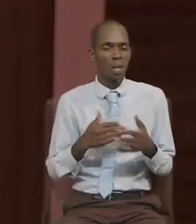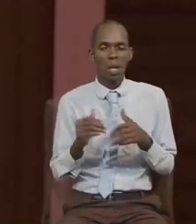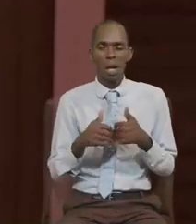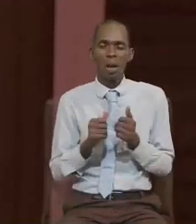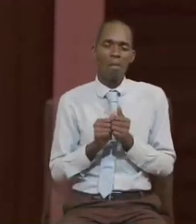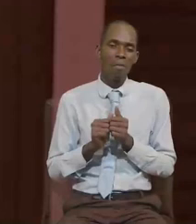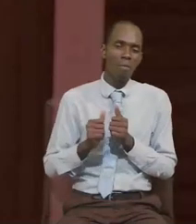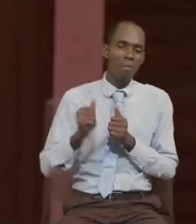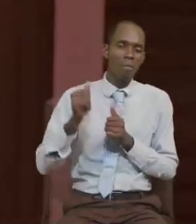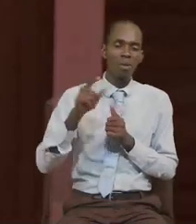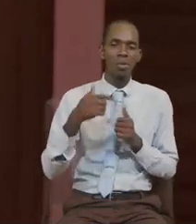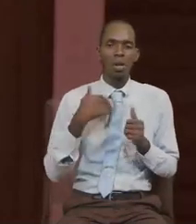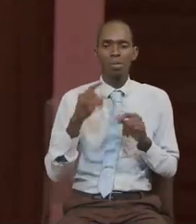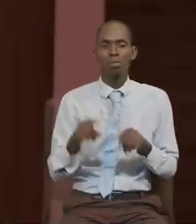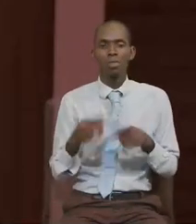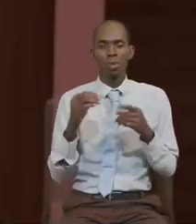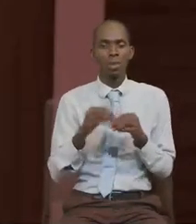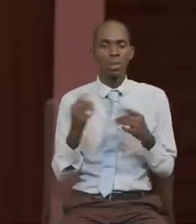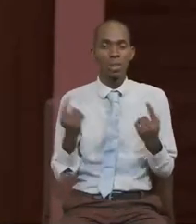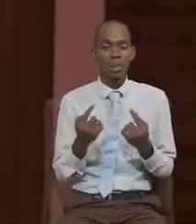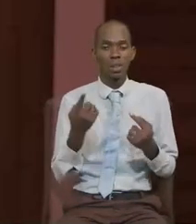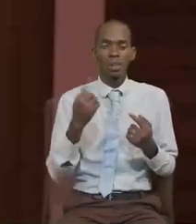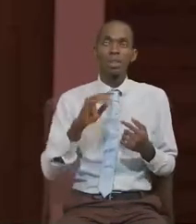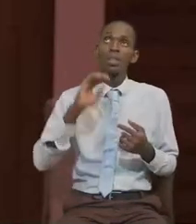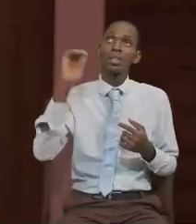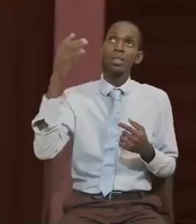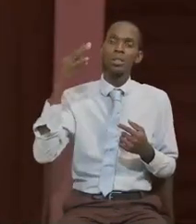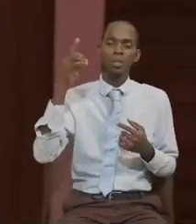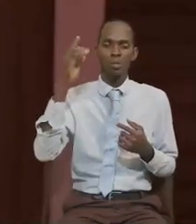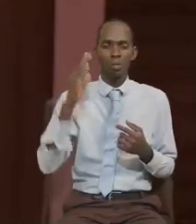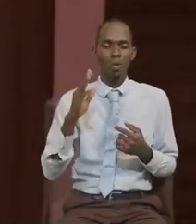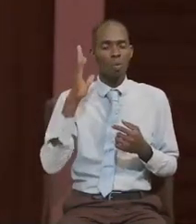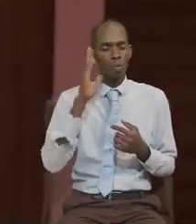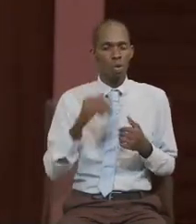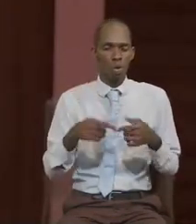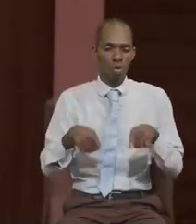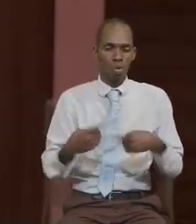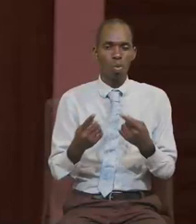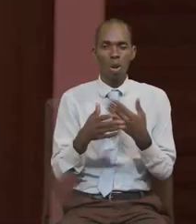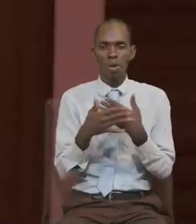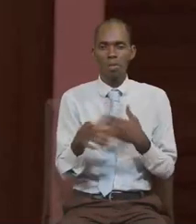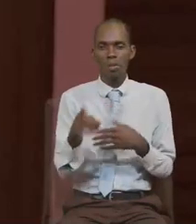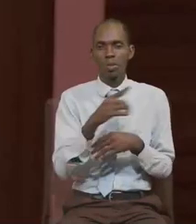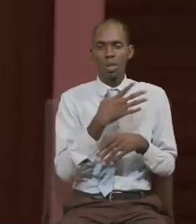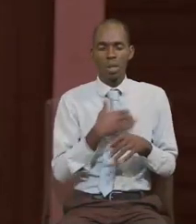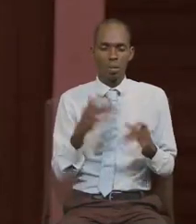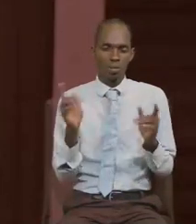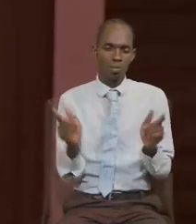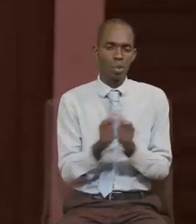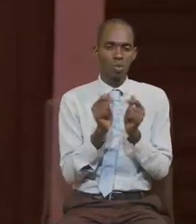la distance que tu as parcouru dans le péché, la grâce de Dieu va te rechercher, te toucher ce soir au nom de